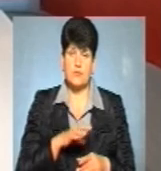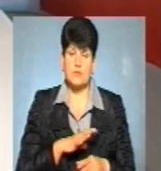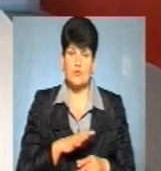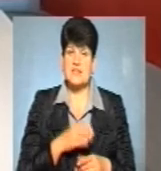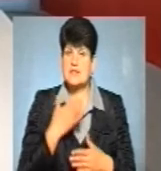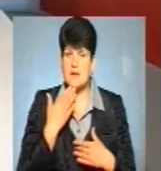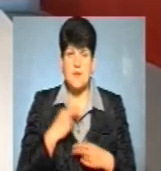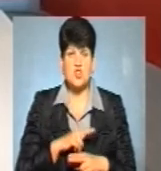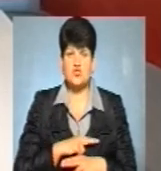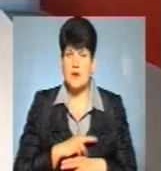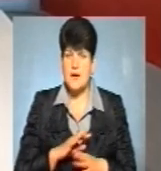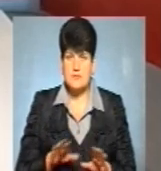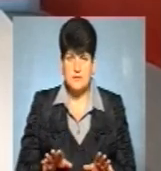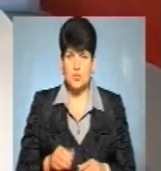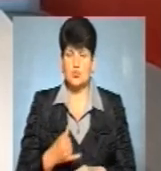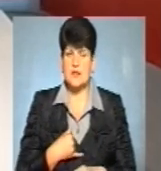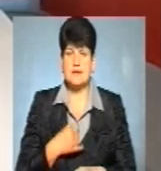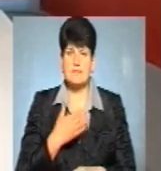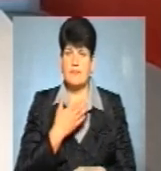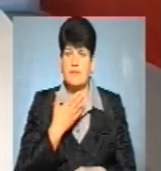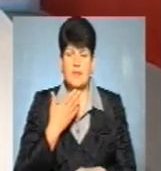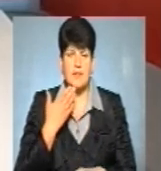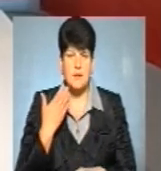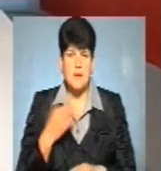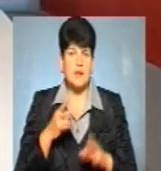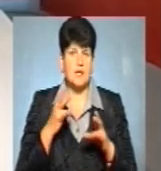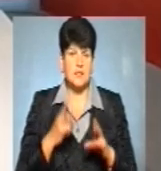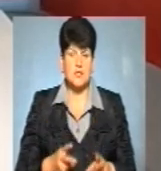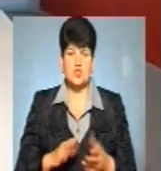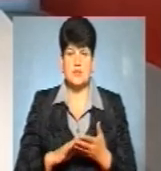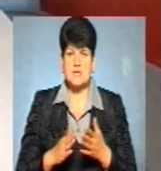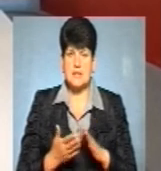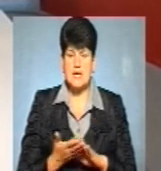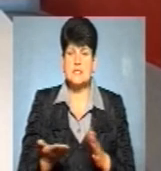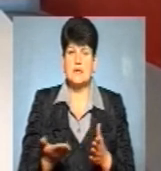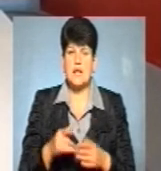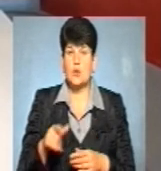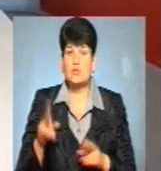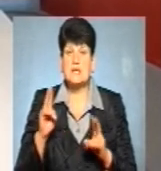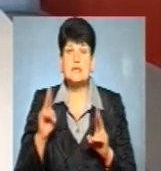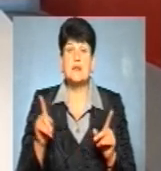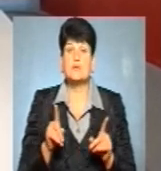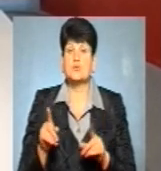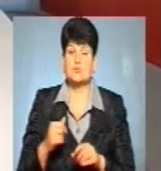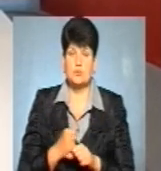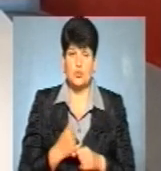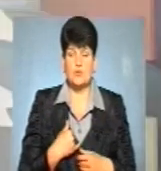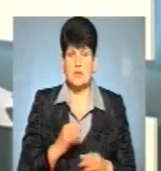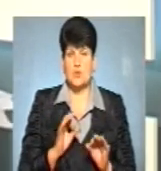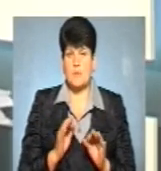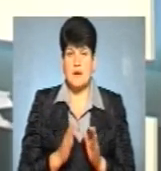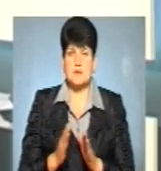жертв, у нас немає якихось таких критичних ситуацій, де люди не знали, як діяти. У нас діє нормальна